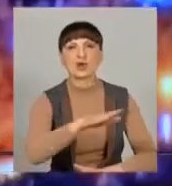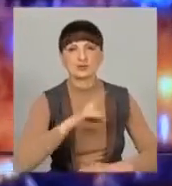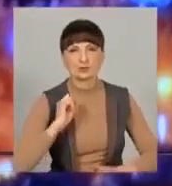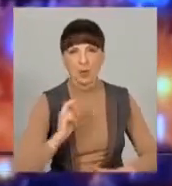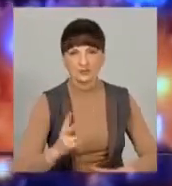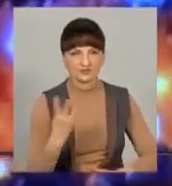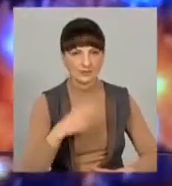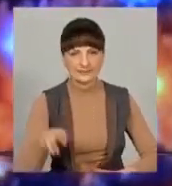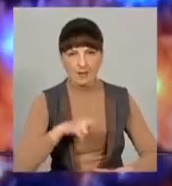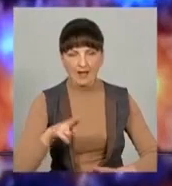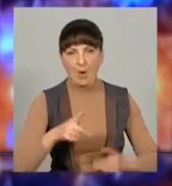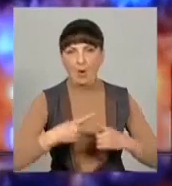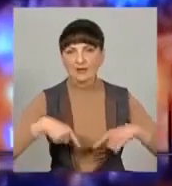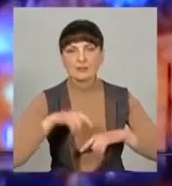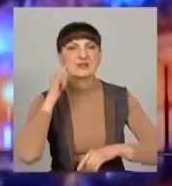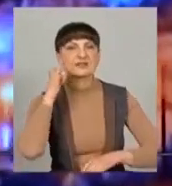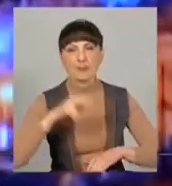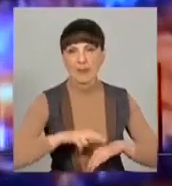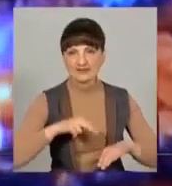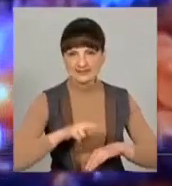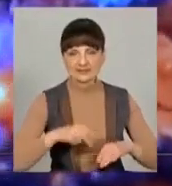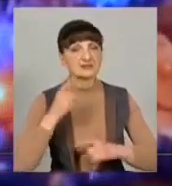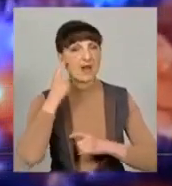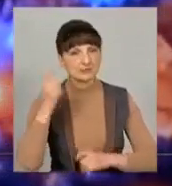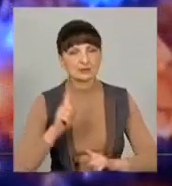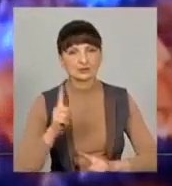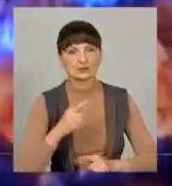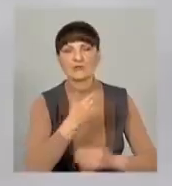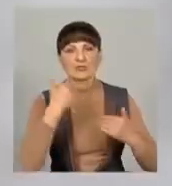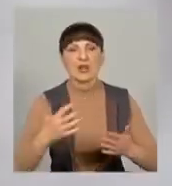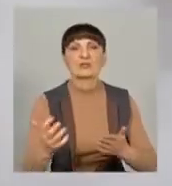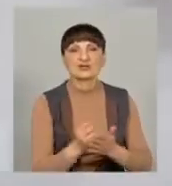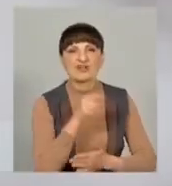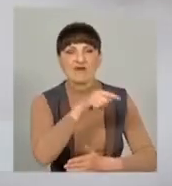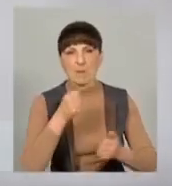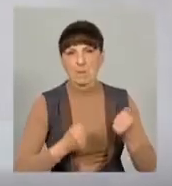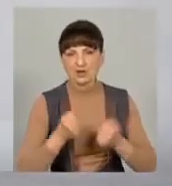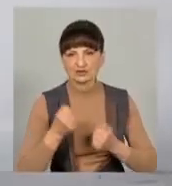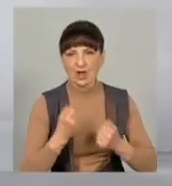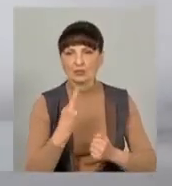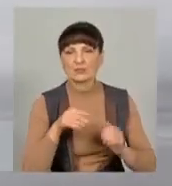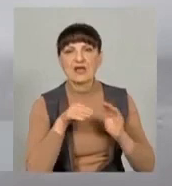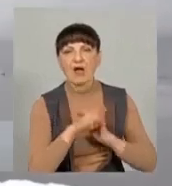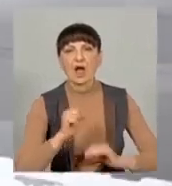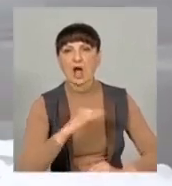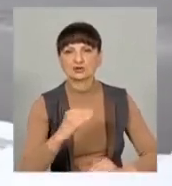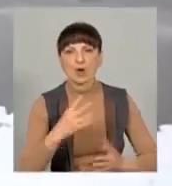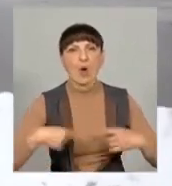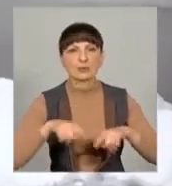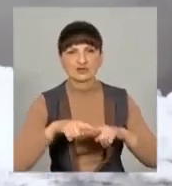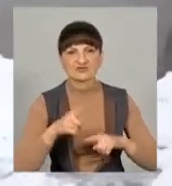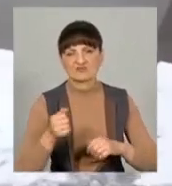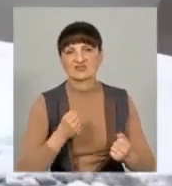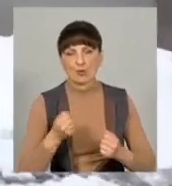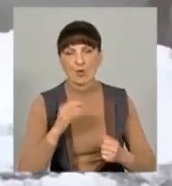4 декабря в организацию позвонили полицейские и сообщили, что его тело нашли в машине в одном из гаражей общества «За рулем».